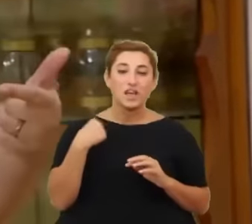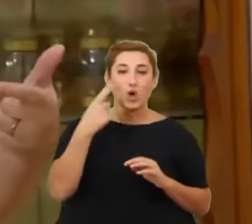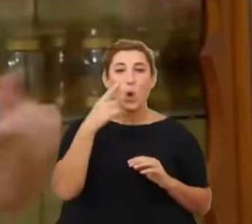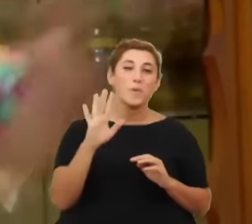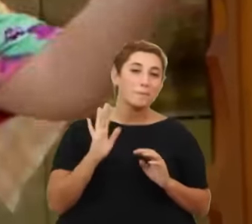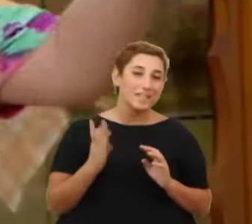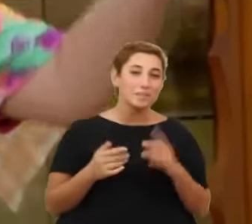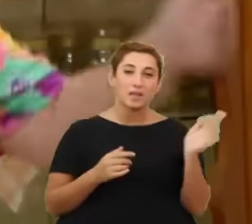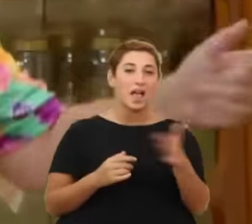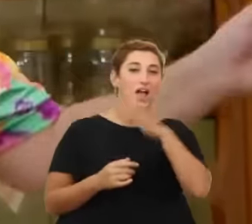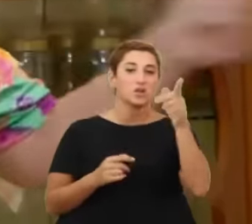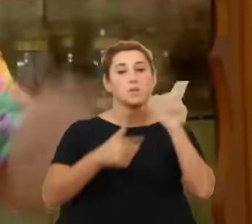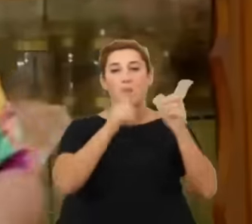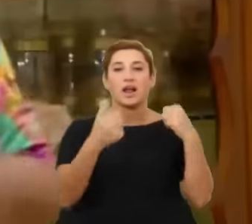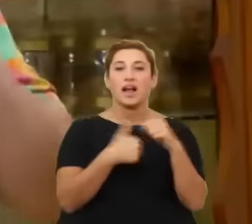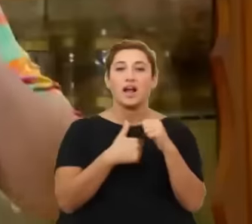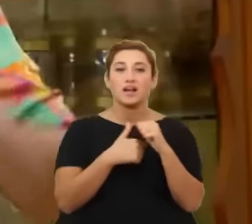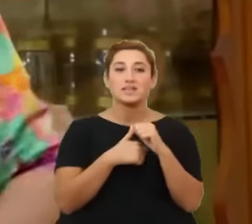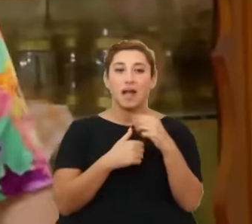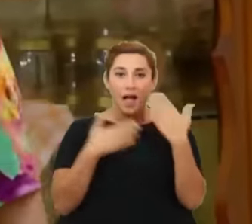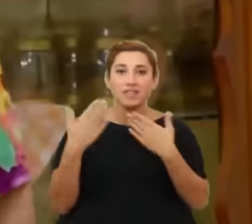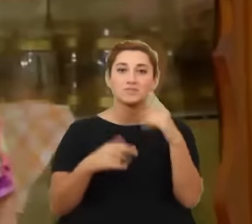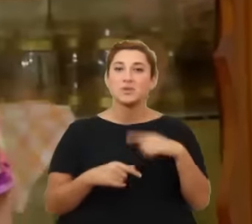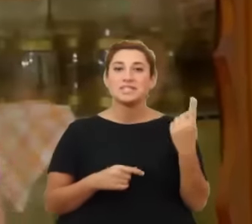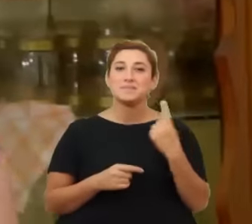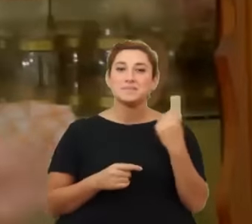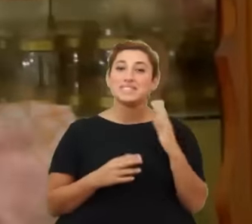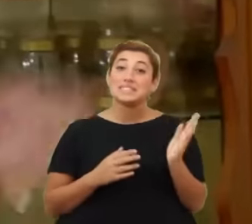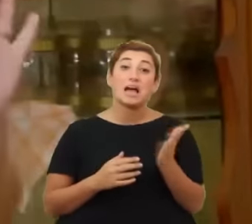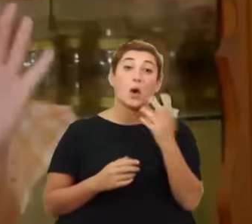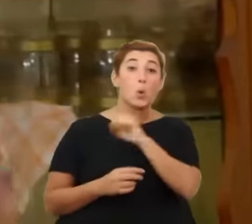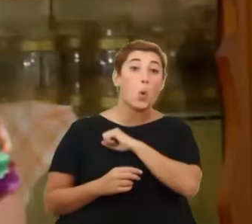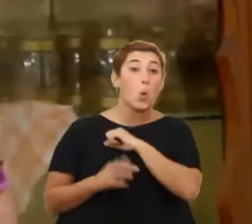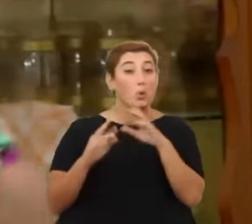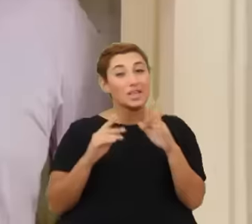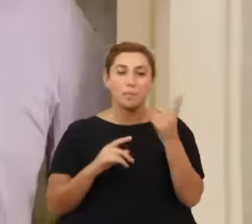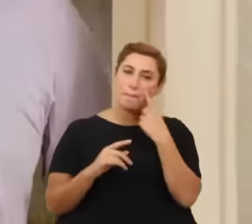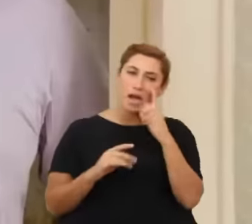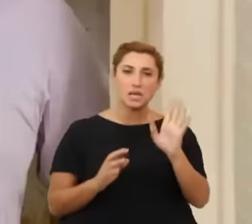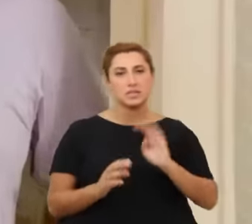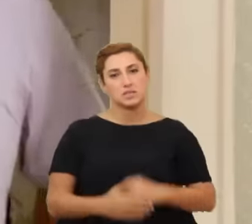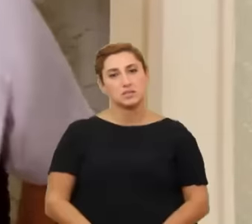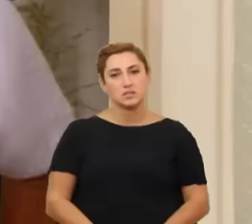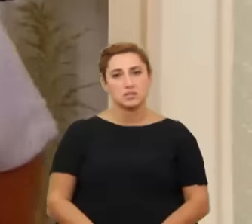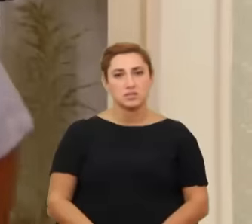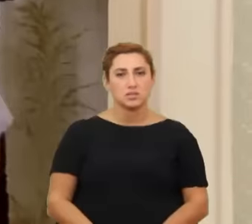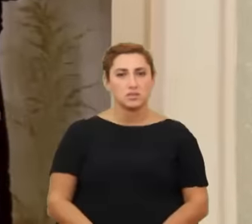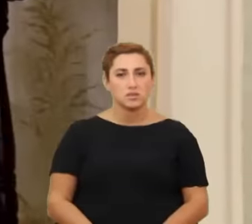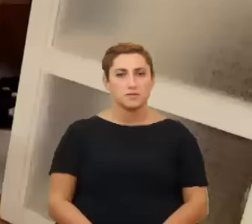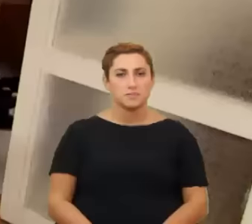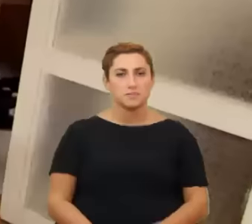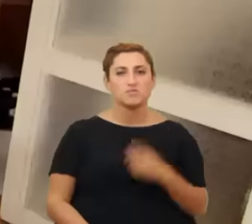hani yani. Böyle herkese höt höt de karısından bahsedince böyle bir sanki korktu gibi de bakarız. O şey